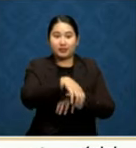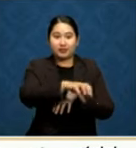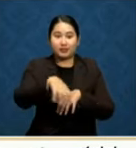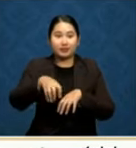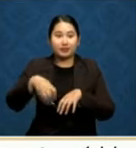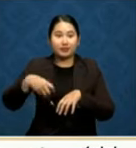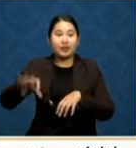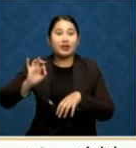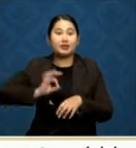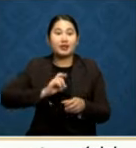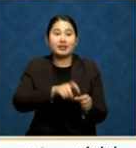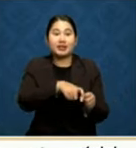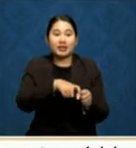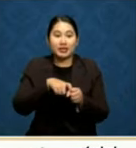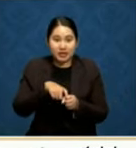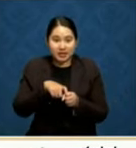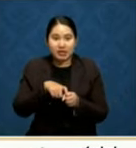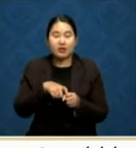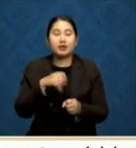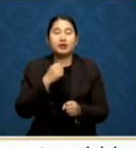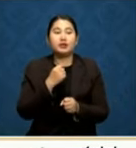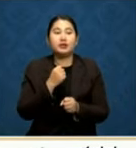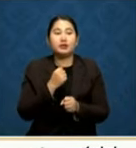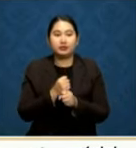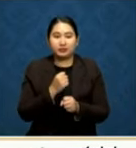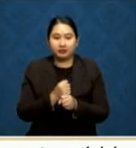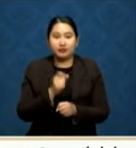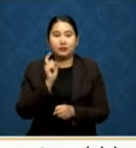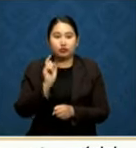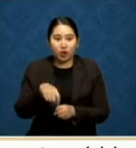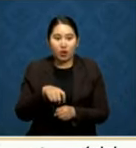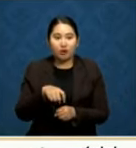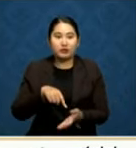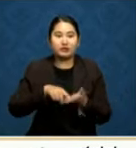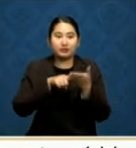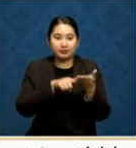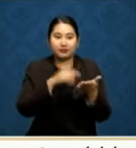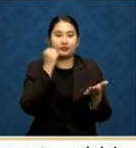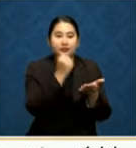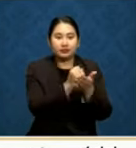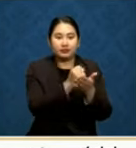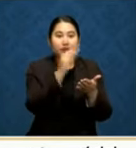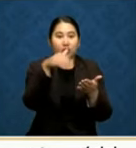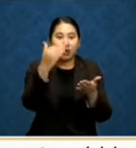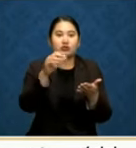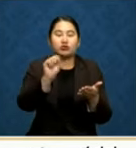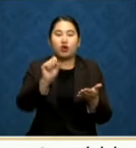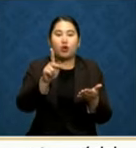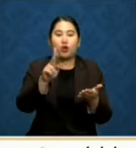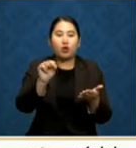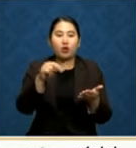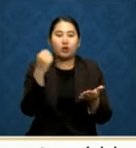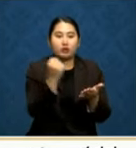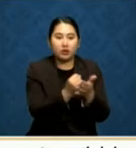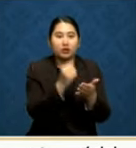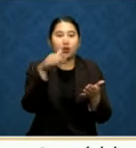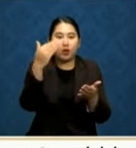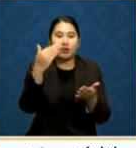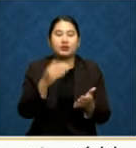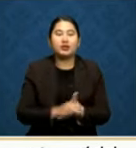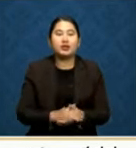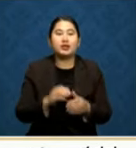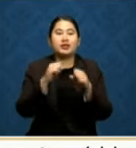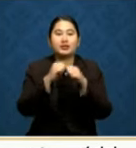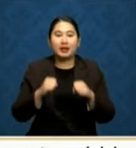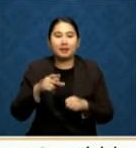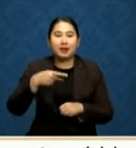มาเป็สมาชิกสภา องคกรของผู้หุโพกได้ต้องไปจดแ้งกับสอบนอ สำนกงาน